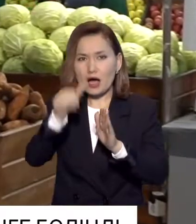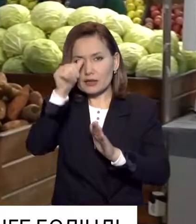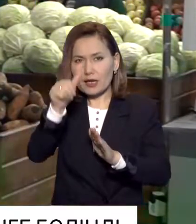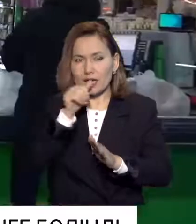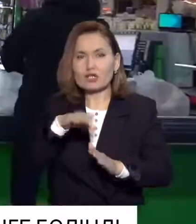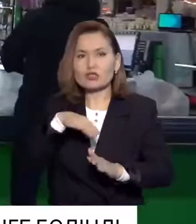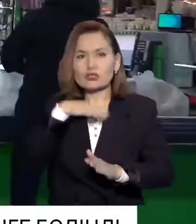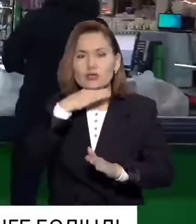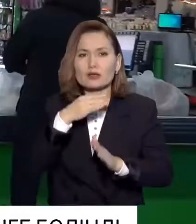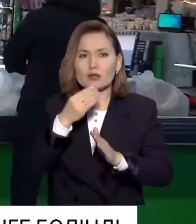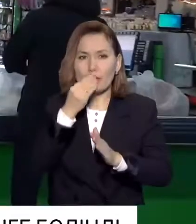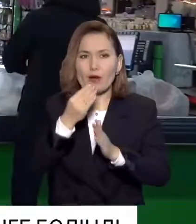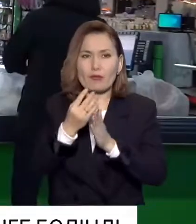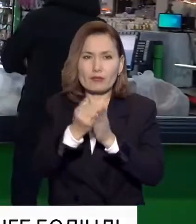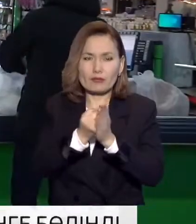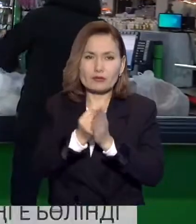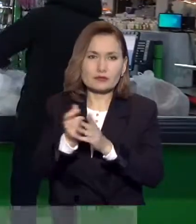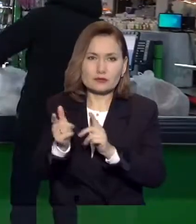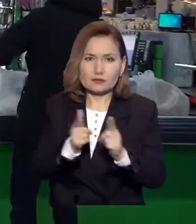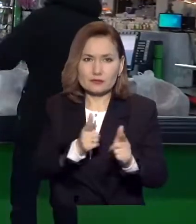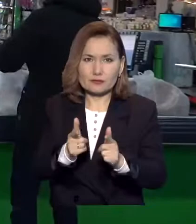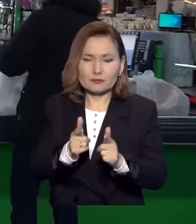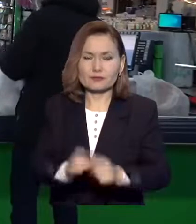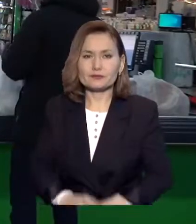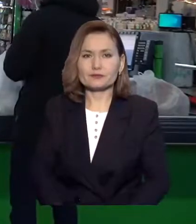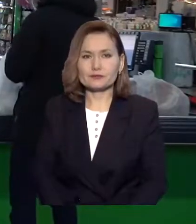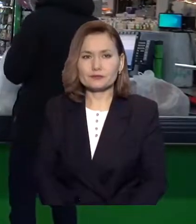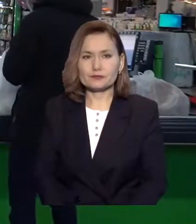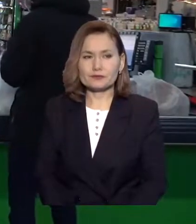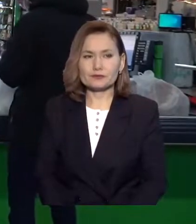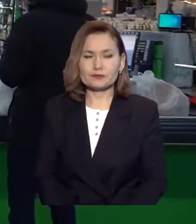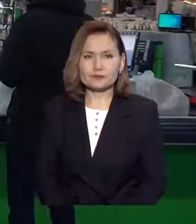айға жеткілікті. Шымкент қаласынан Ғани Қалмаханов, Нұрлан Нұрбек, Қазақстан ұлттық телеарнасы.